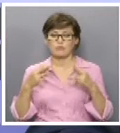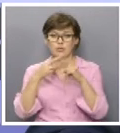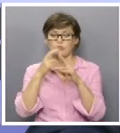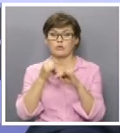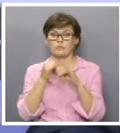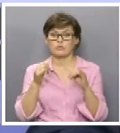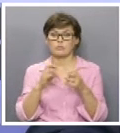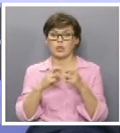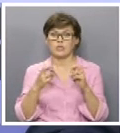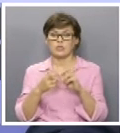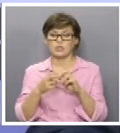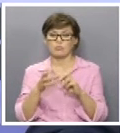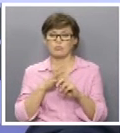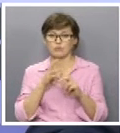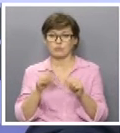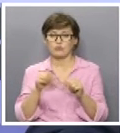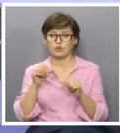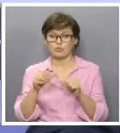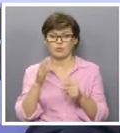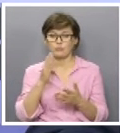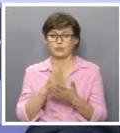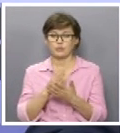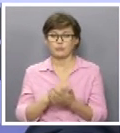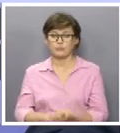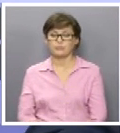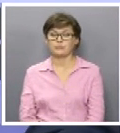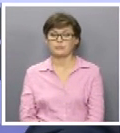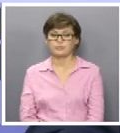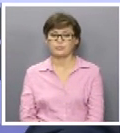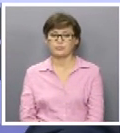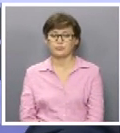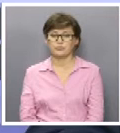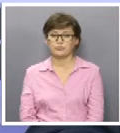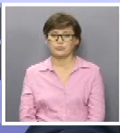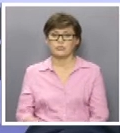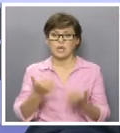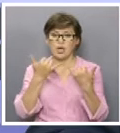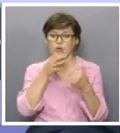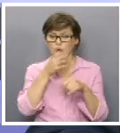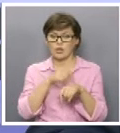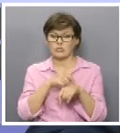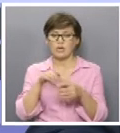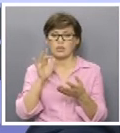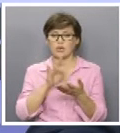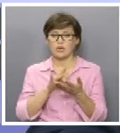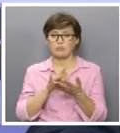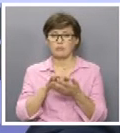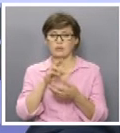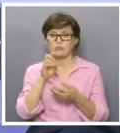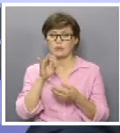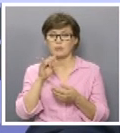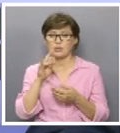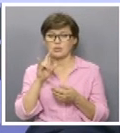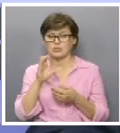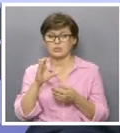дамыту мәселесі болып, өзекті мәселе болып тұр. Енді қазіргі таңда қаламызда мынау Бейбарыс газ,